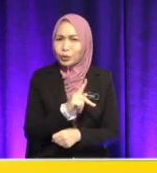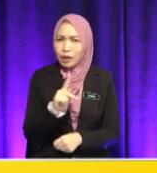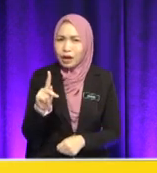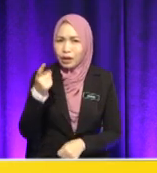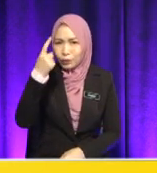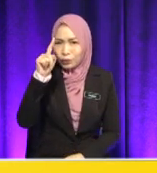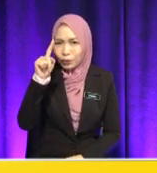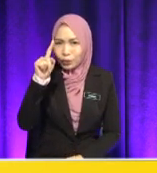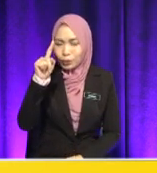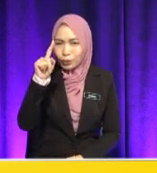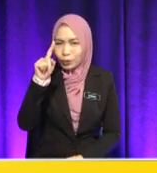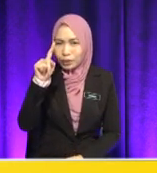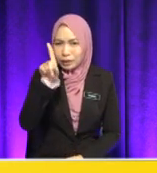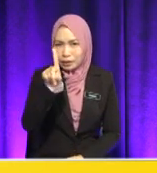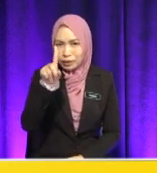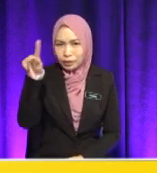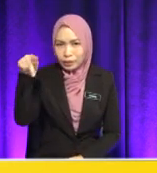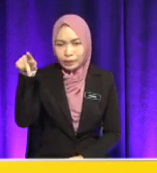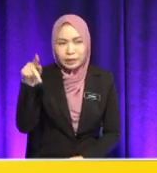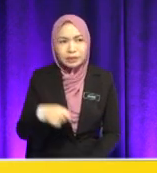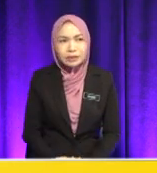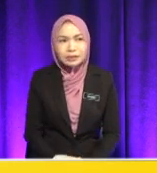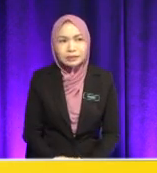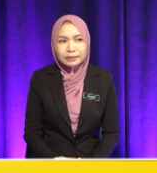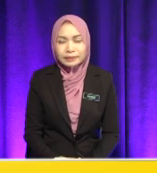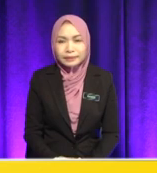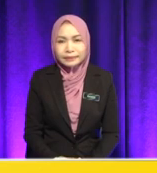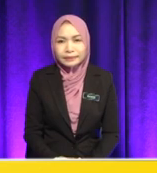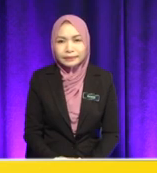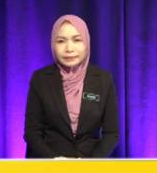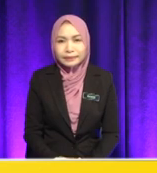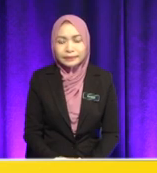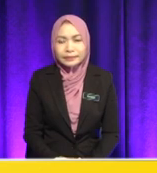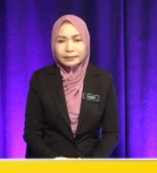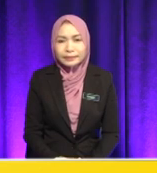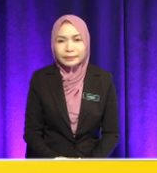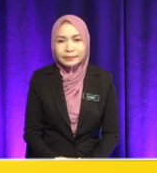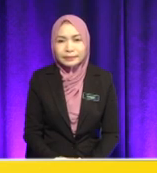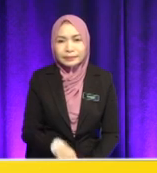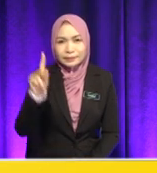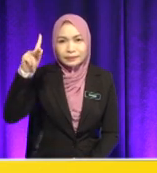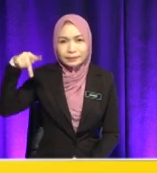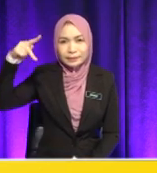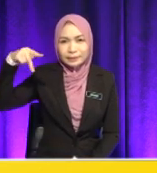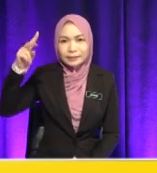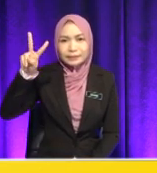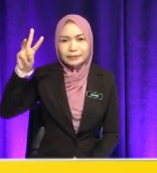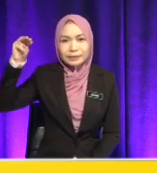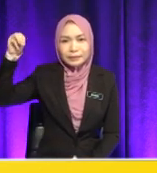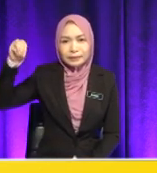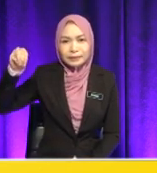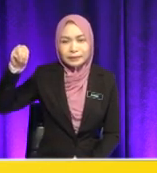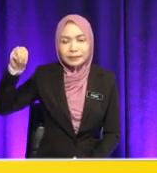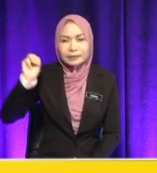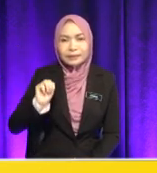satu lampu tadi kita perlukan 5 mitos oke satu pipa tambahkan bila